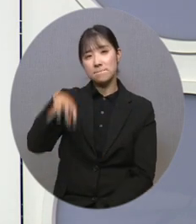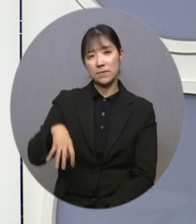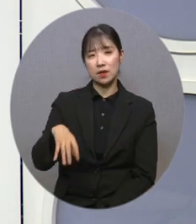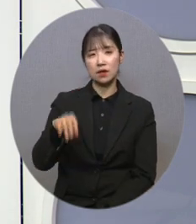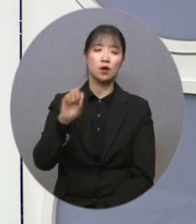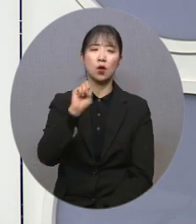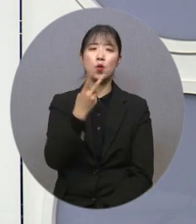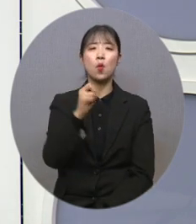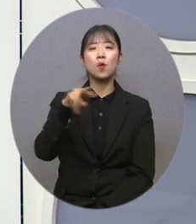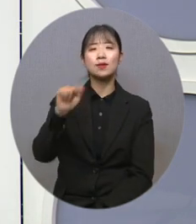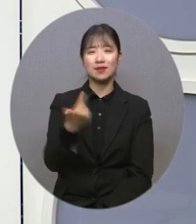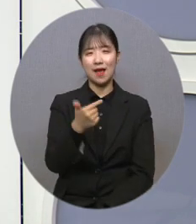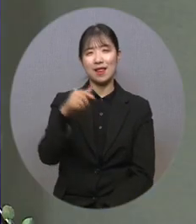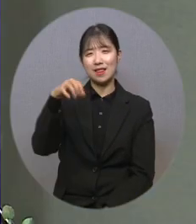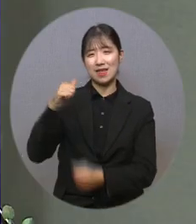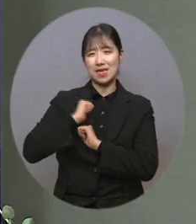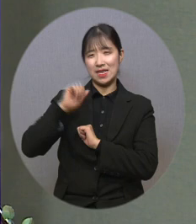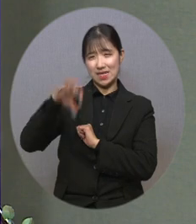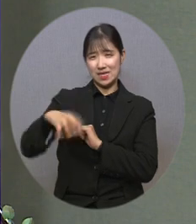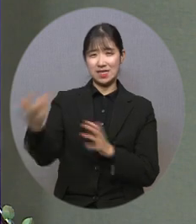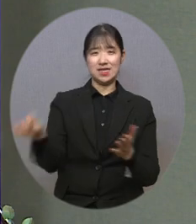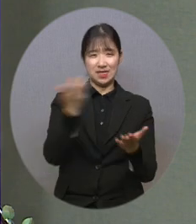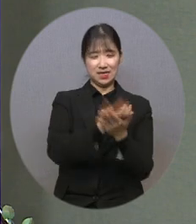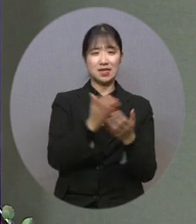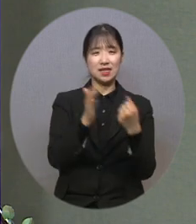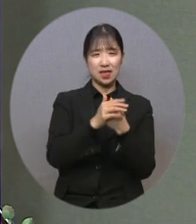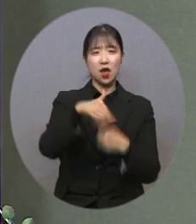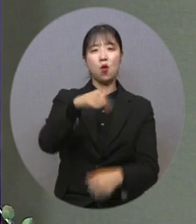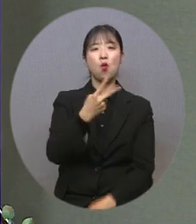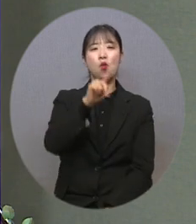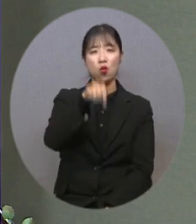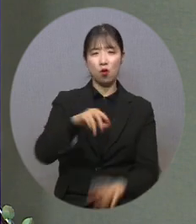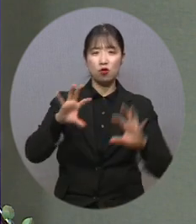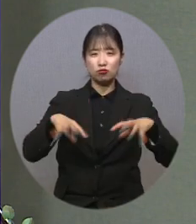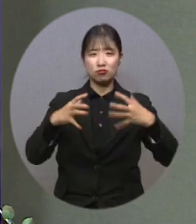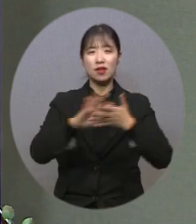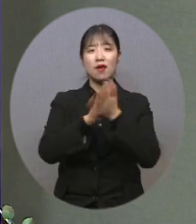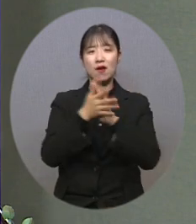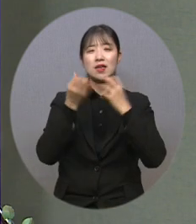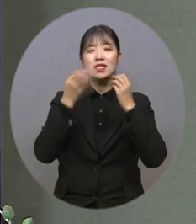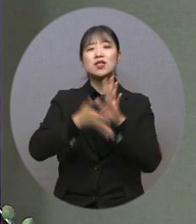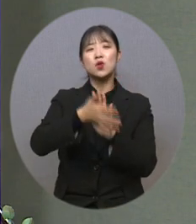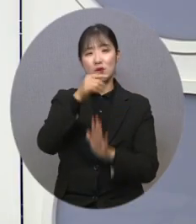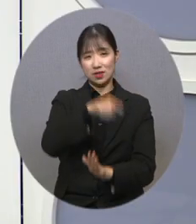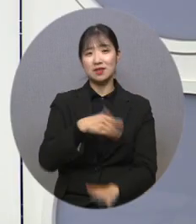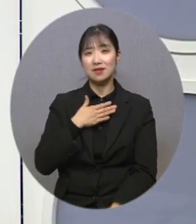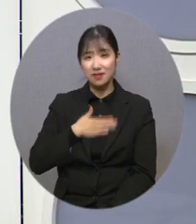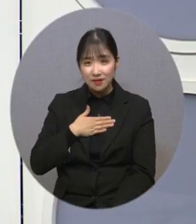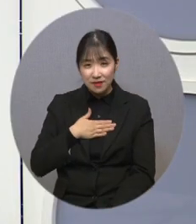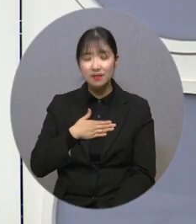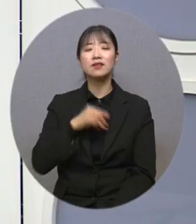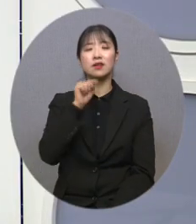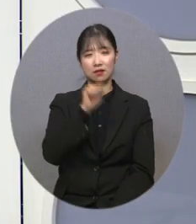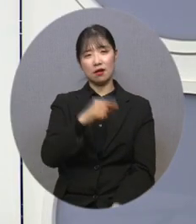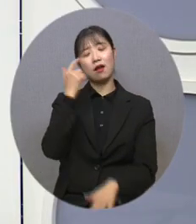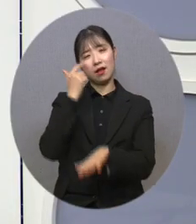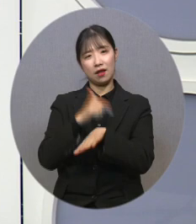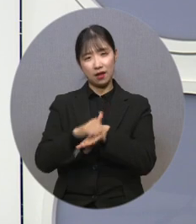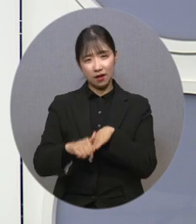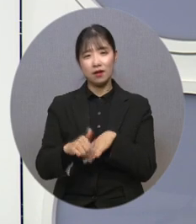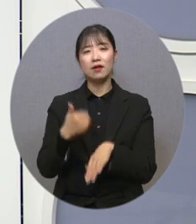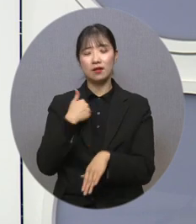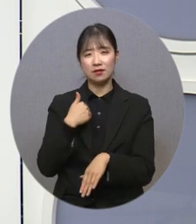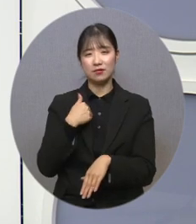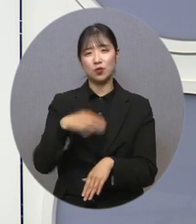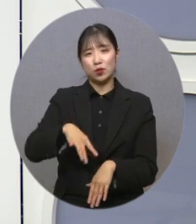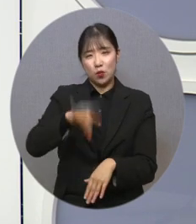기지가 이전해 가면서 고덕 국제화 신도시라는 거 만들었습니다. 예, 고덕 가봤습니다. 신도시. 예, 그 계획도 예. 제가